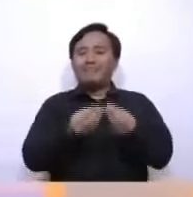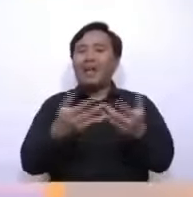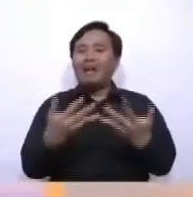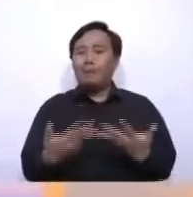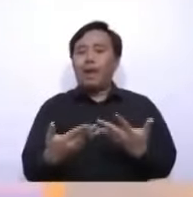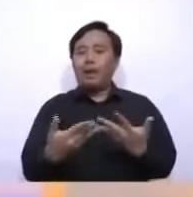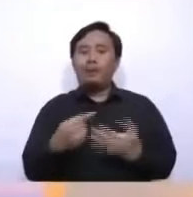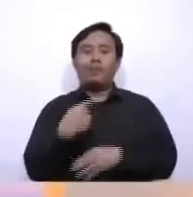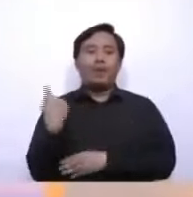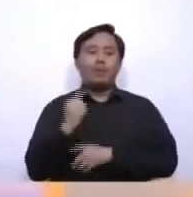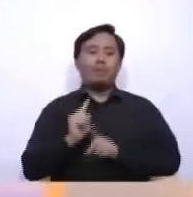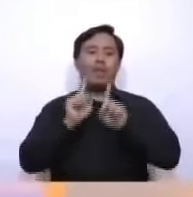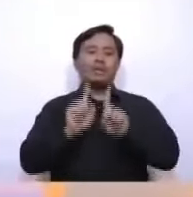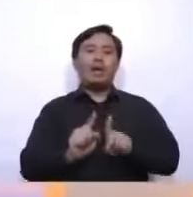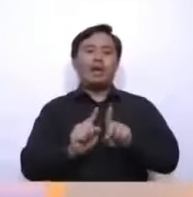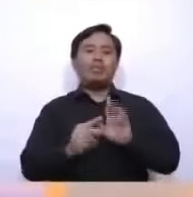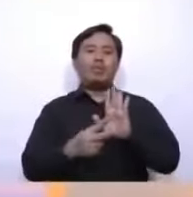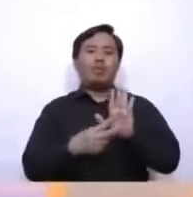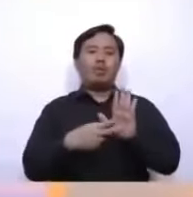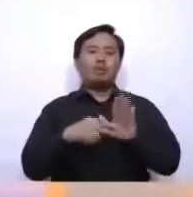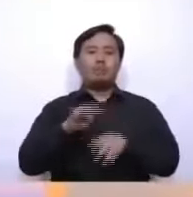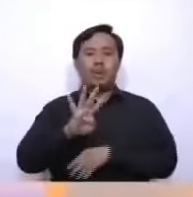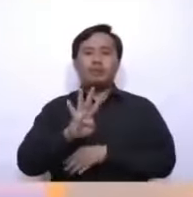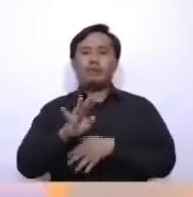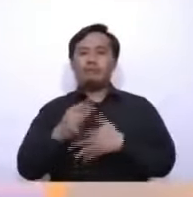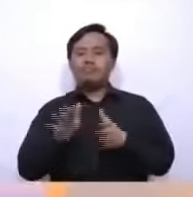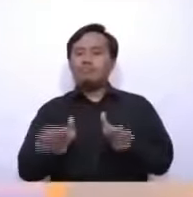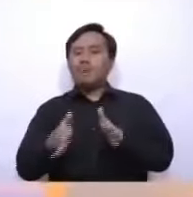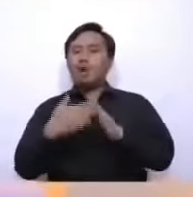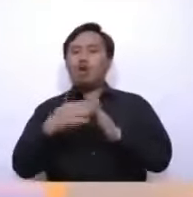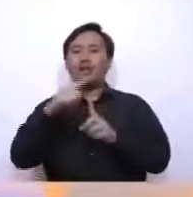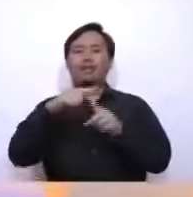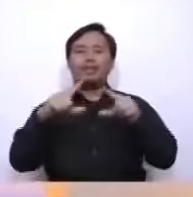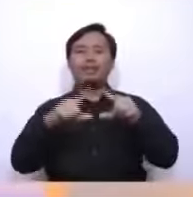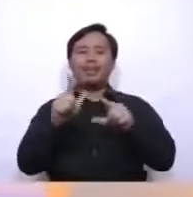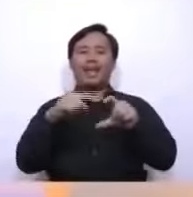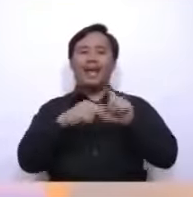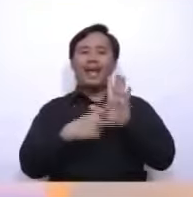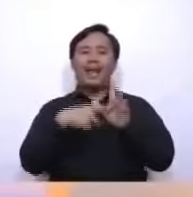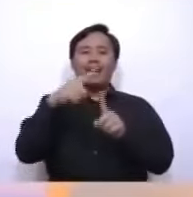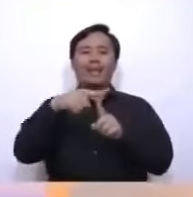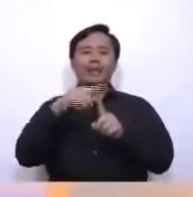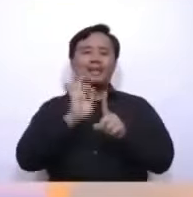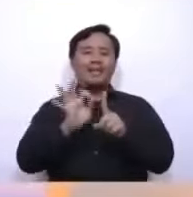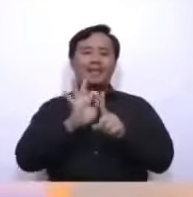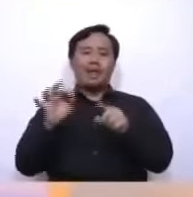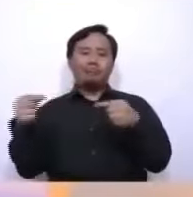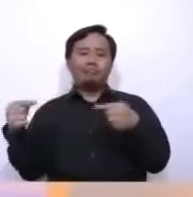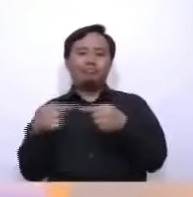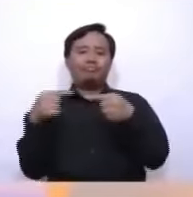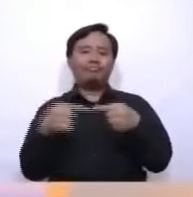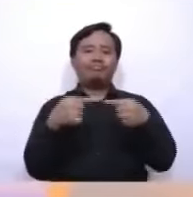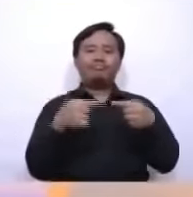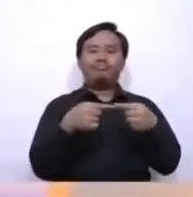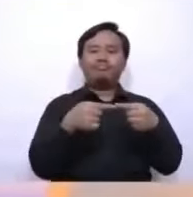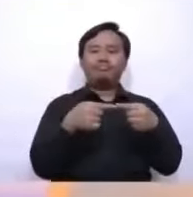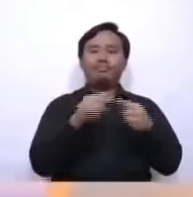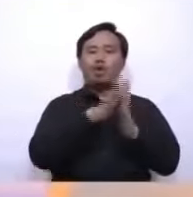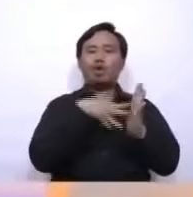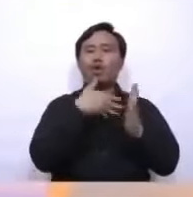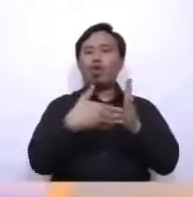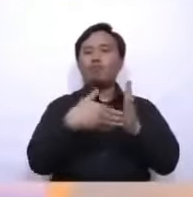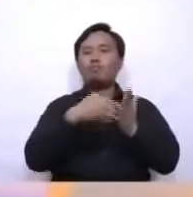oleh pasangan Dermawan adalah membangun talent digital diintegrasikan menjadi dalam kurikulum